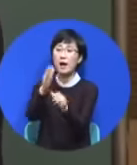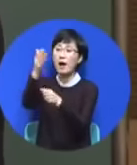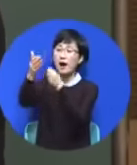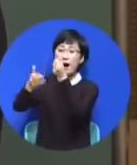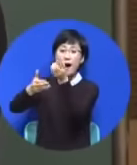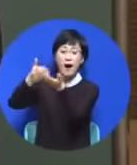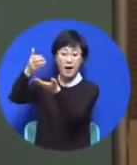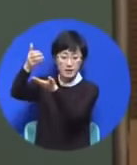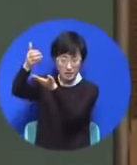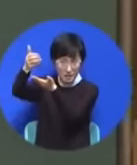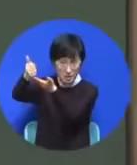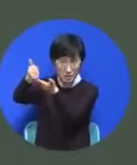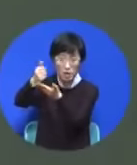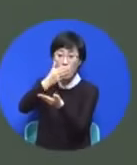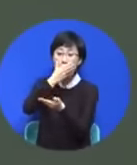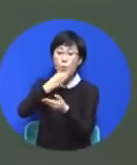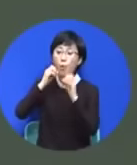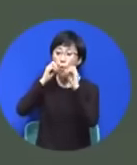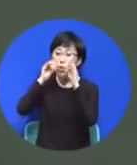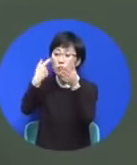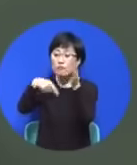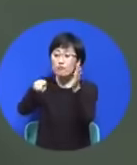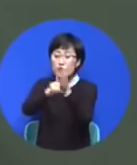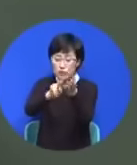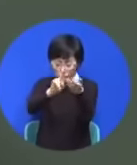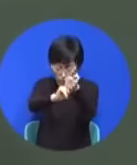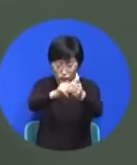통하여 세계 복음을 이루실